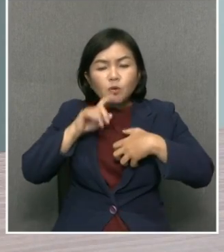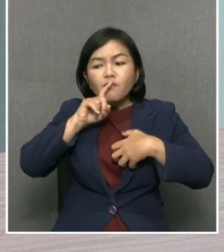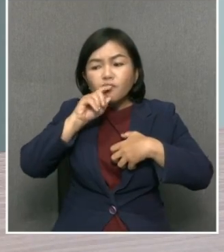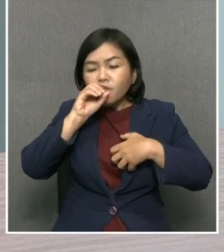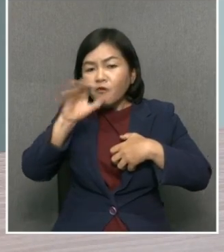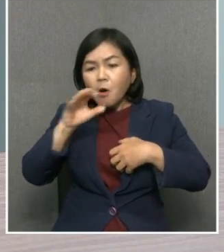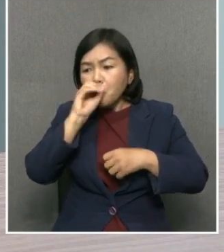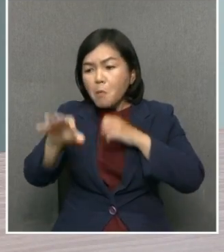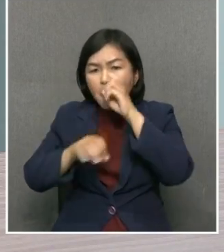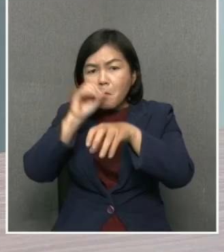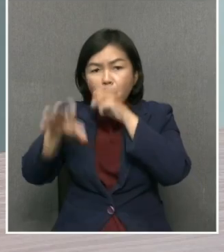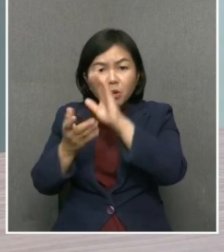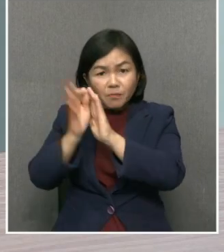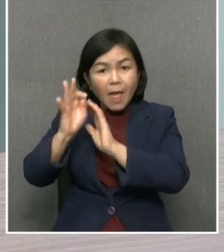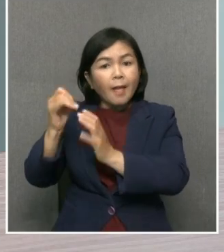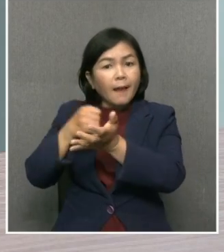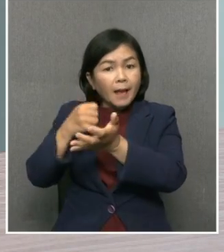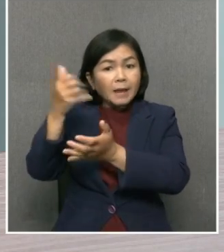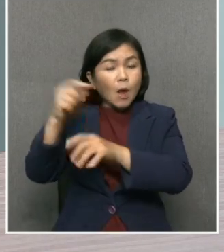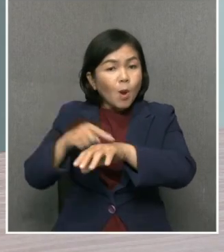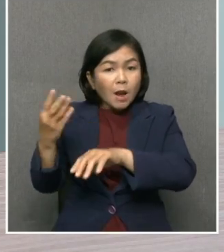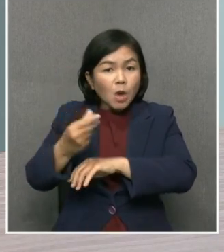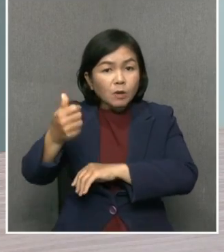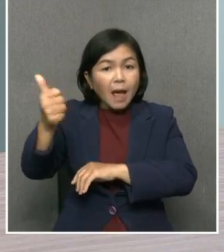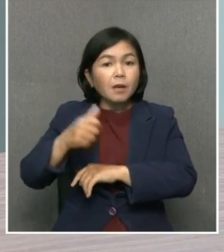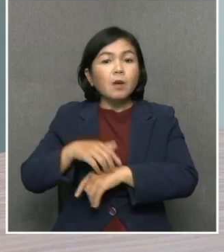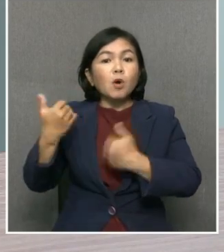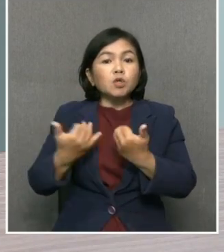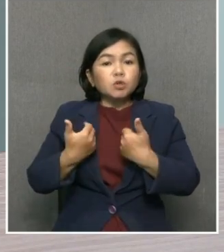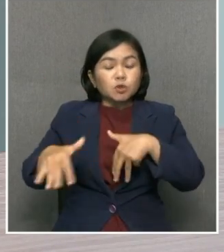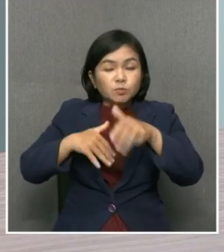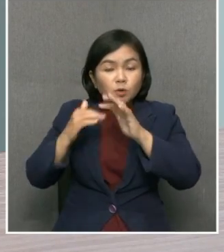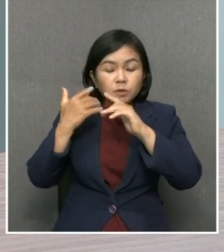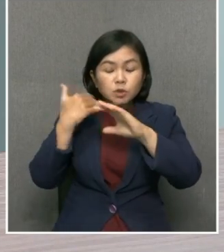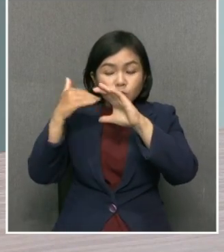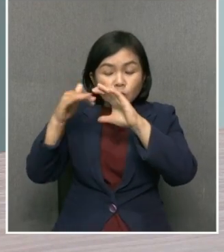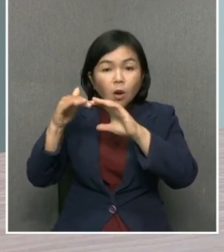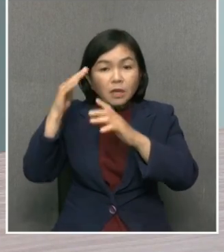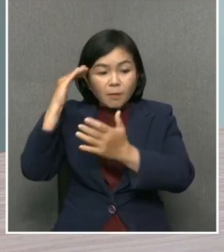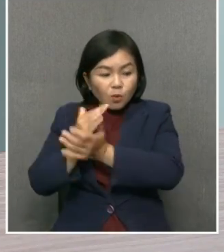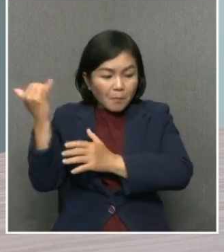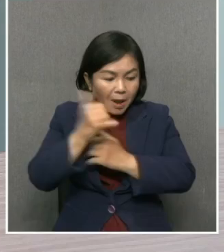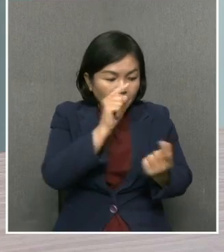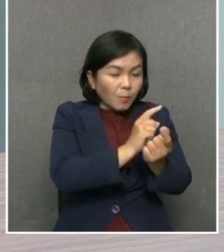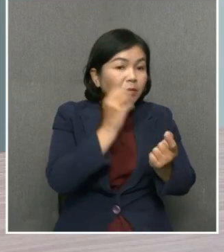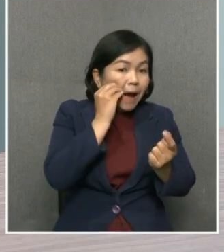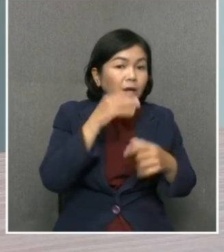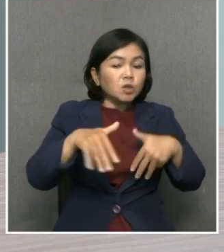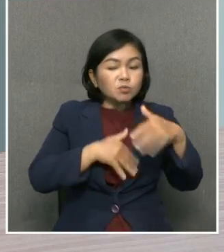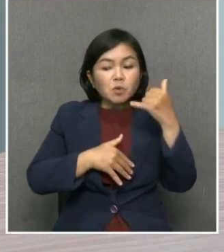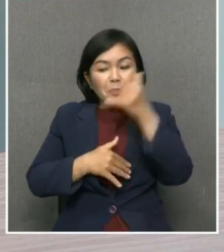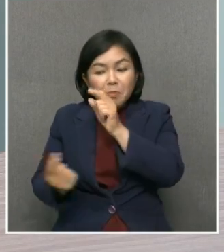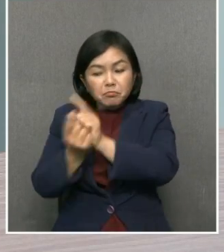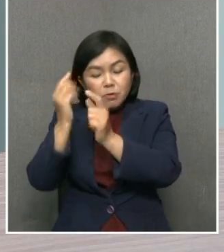เบาะแสต่างๆแจ้งที่เพจเนี่ยสะดวกสบายรวดเร็วมากพอแจ้งปุ๊บมีตำรวจไปสอบปากคำถึงบ้านไม่ต้องมาแจ้งความที่กอง